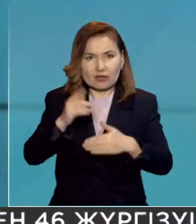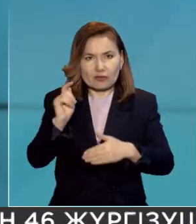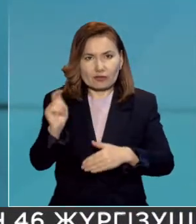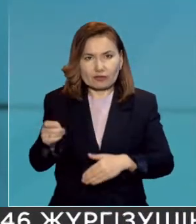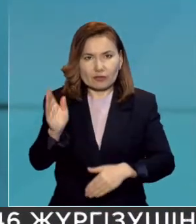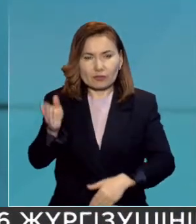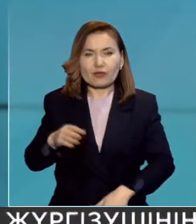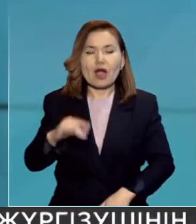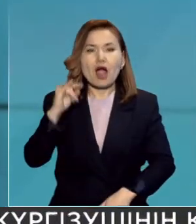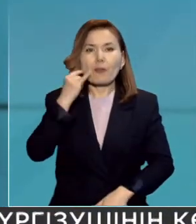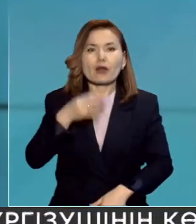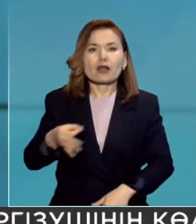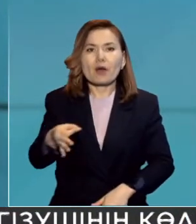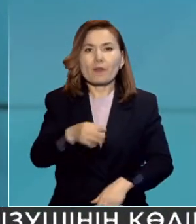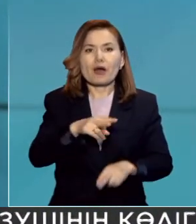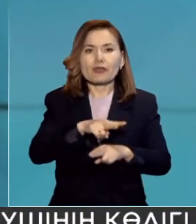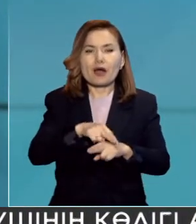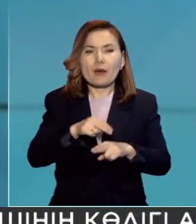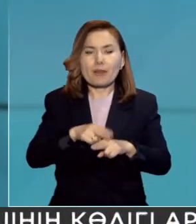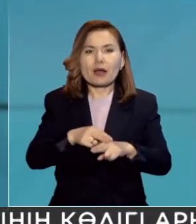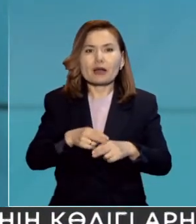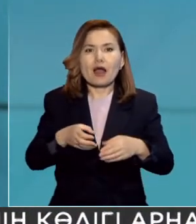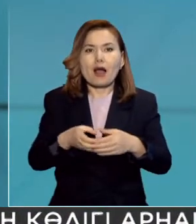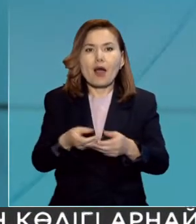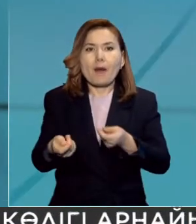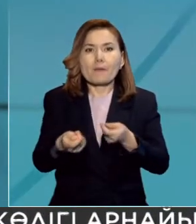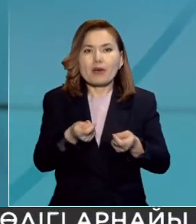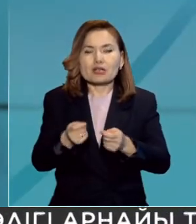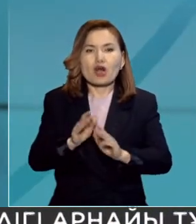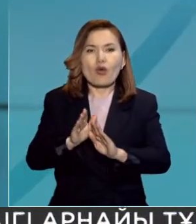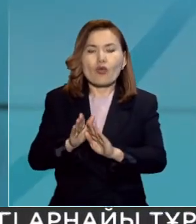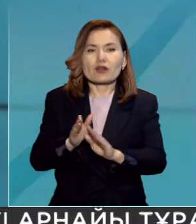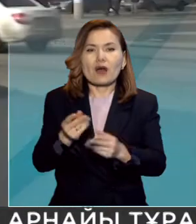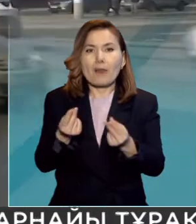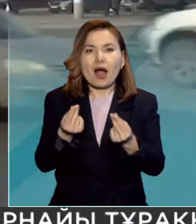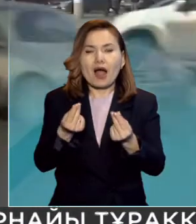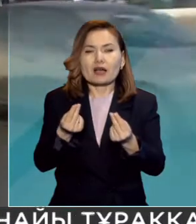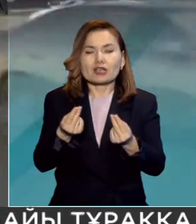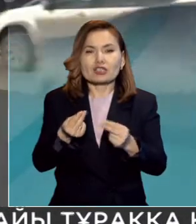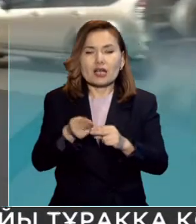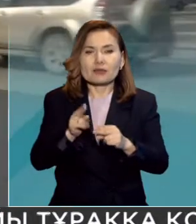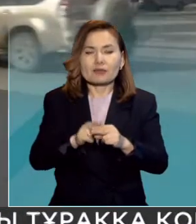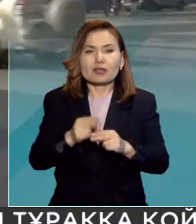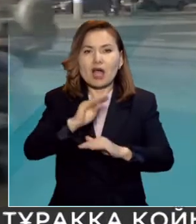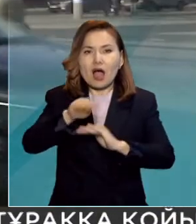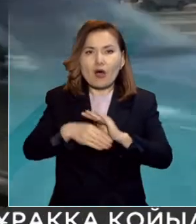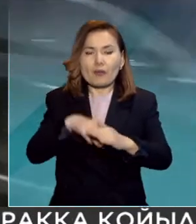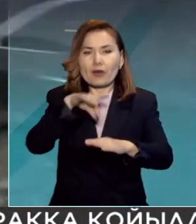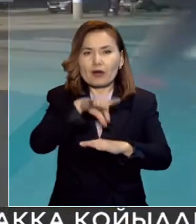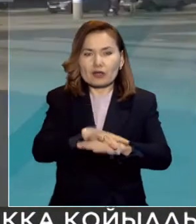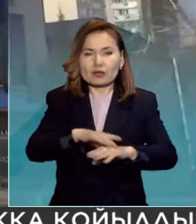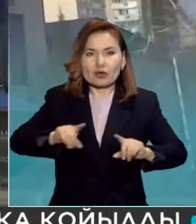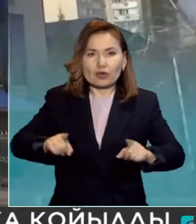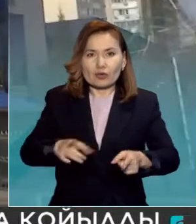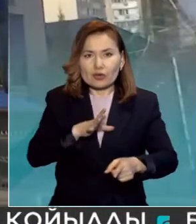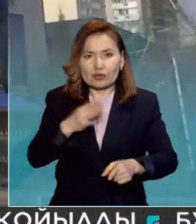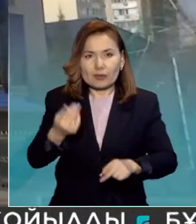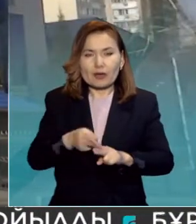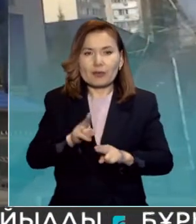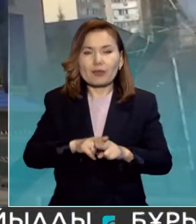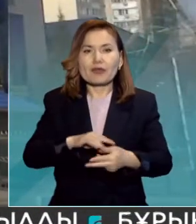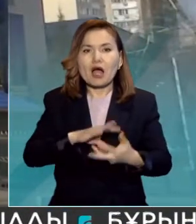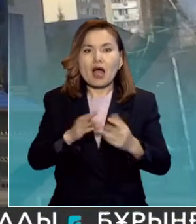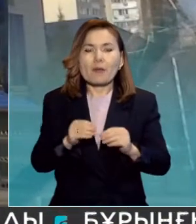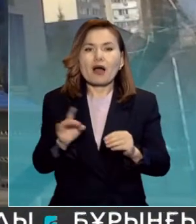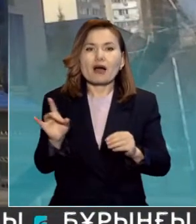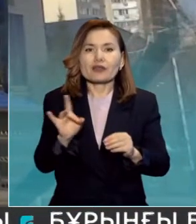Павлодар облыстық полиция департаменті басшысының орынбасары ұсталды. Оған бюджет қаржысын талан-таражға салды деген айып тағылып отыр. Қанша